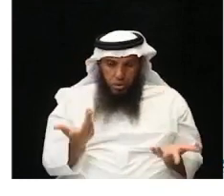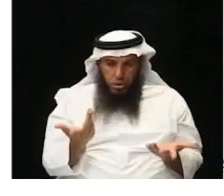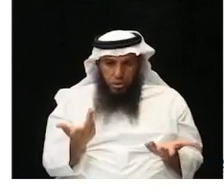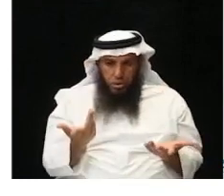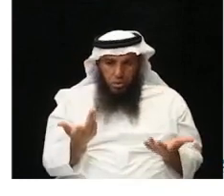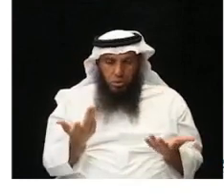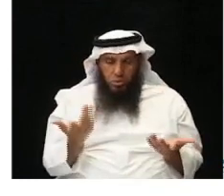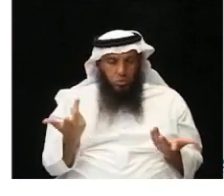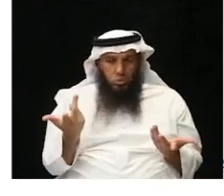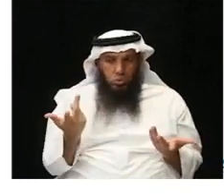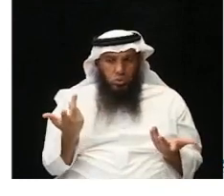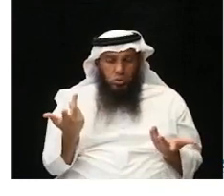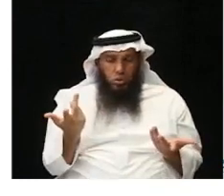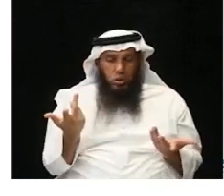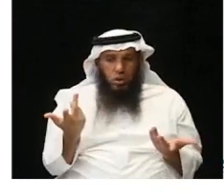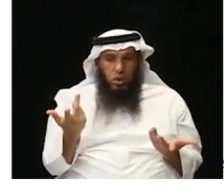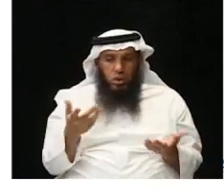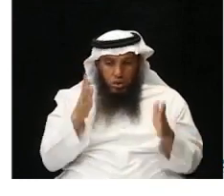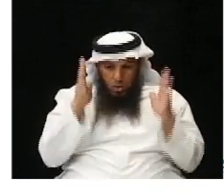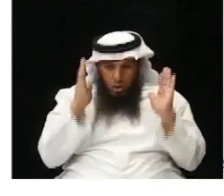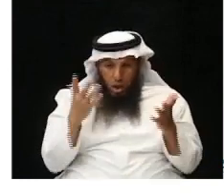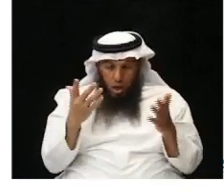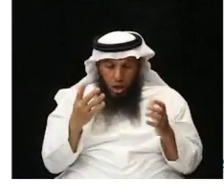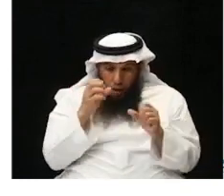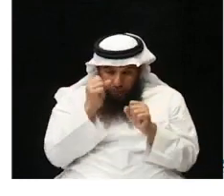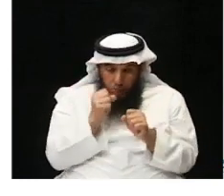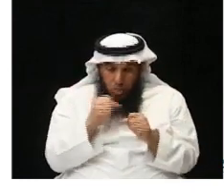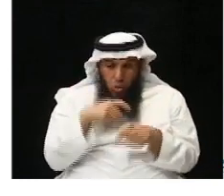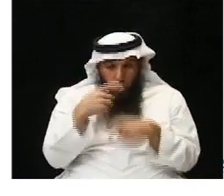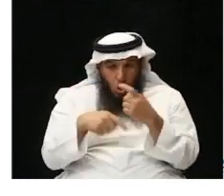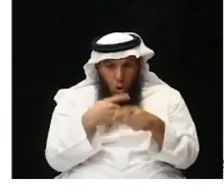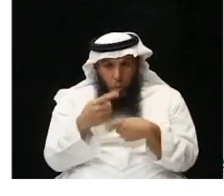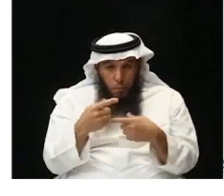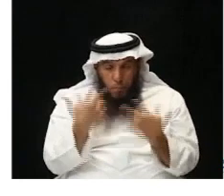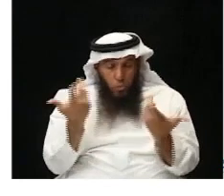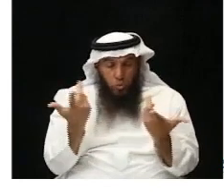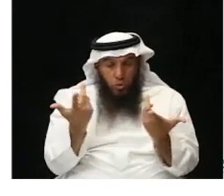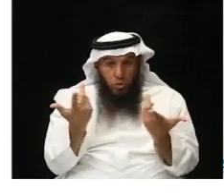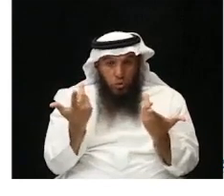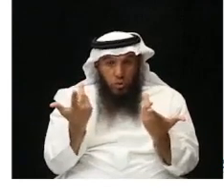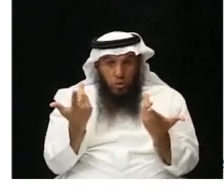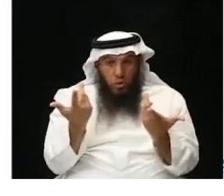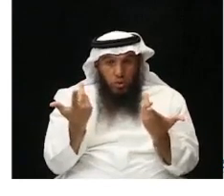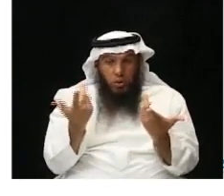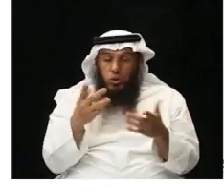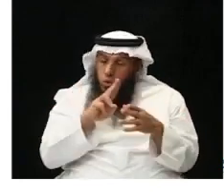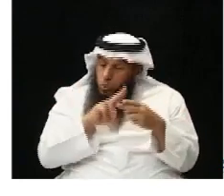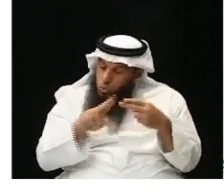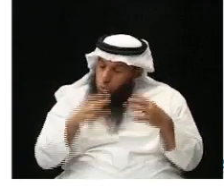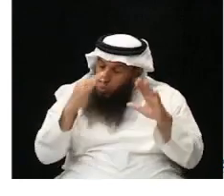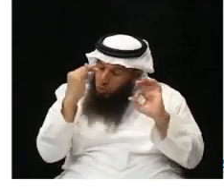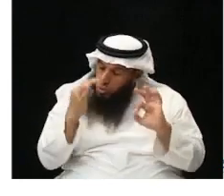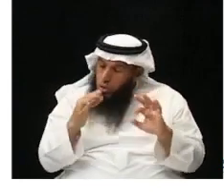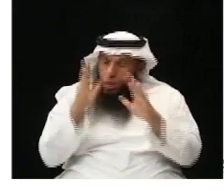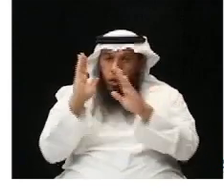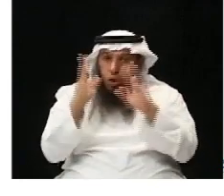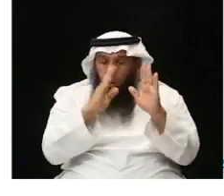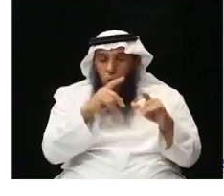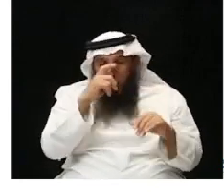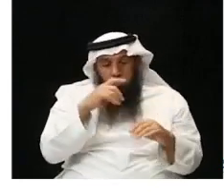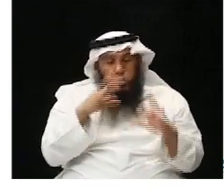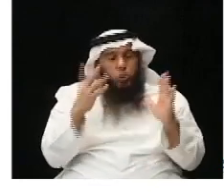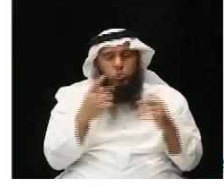المكافأة أو ماذا تعمل الصلاة إذا أنا حافظت عليها من حيث الشروط والأركان